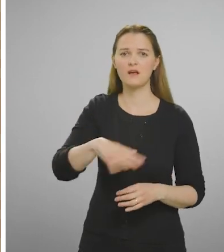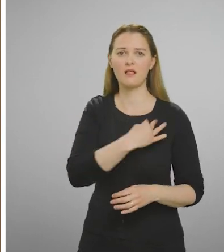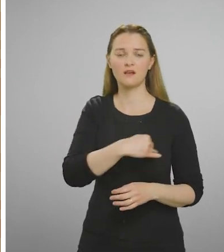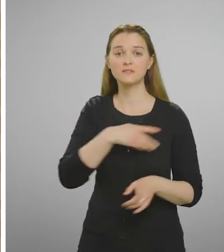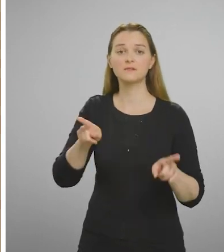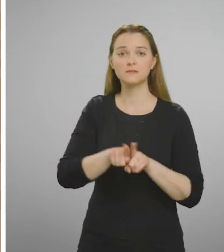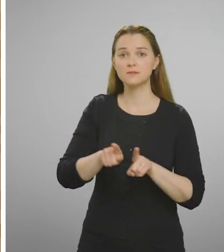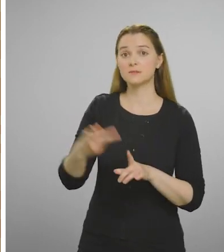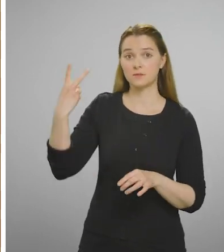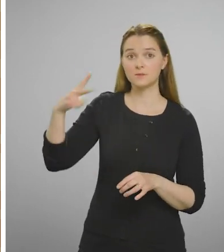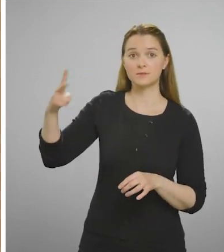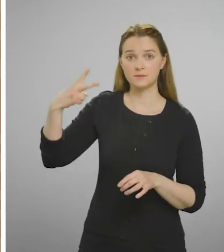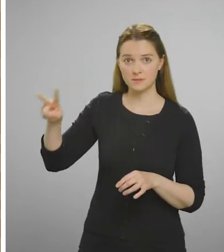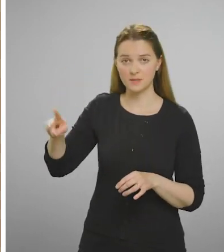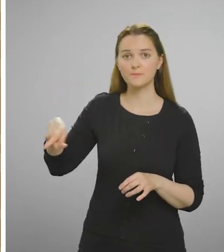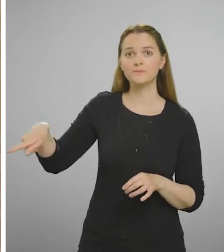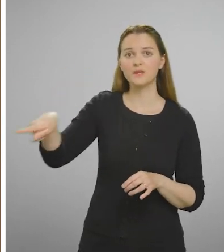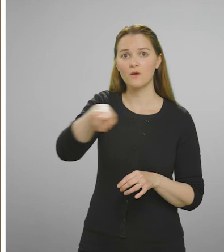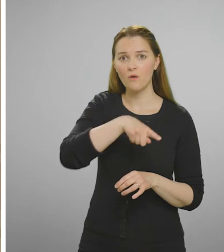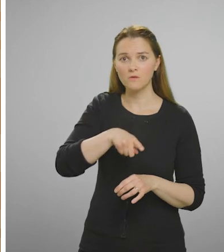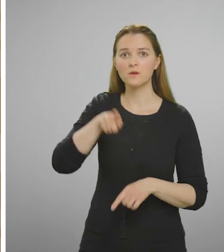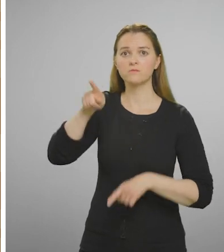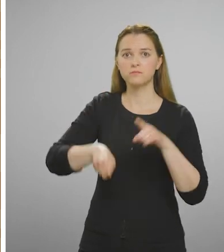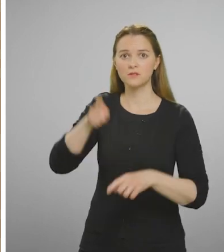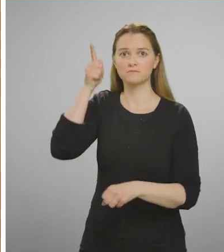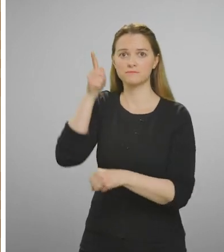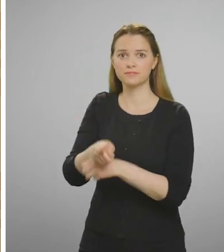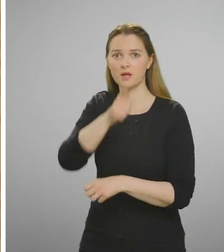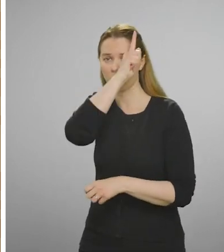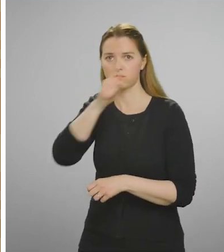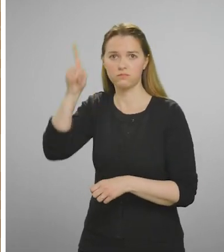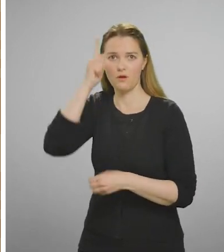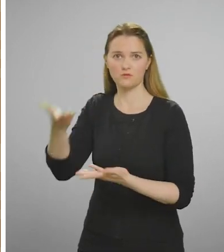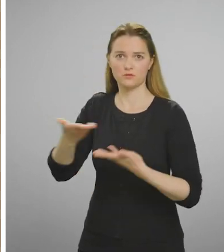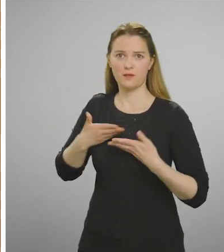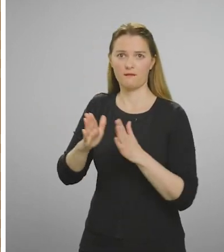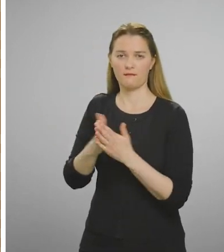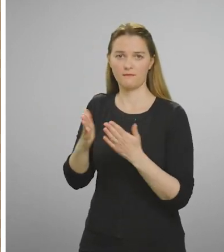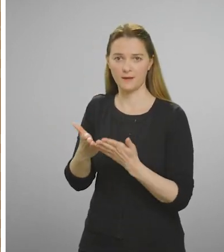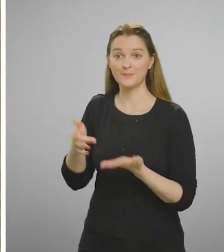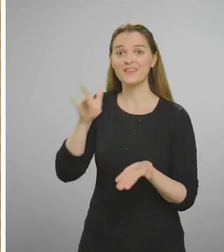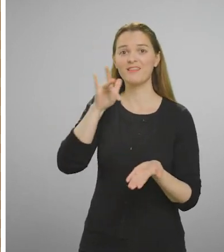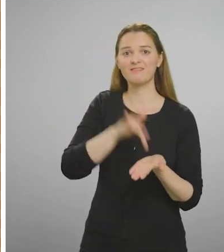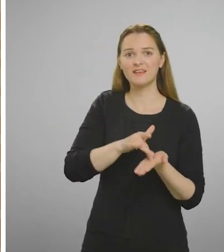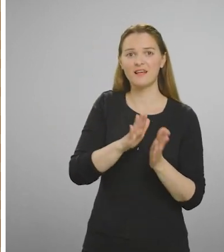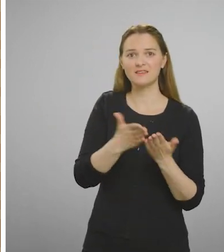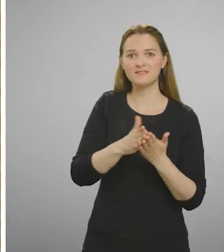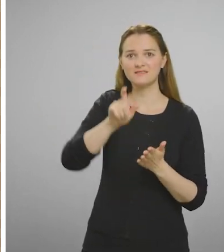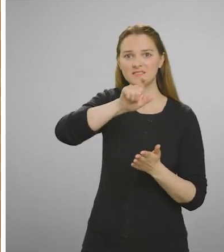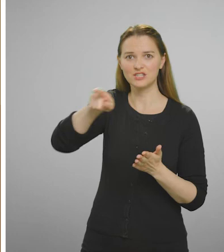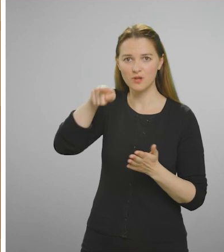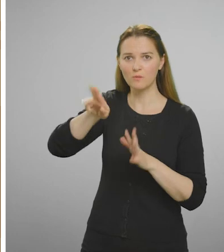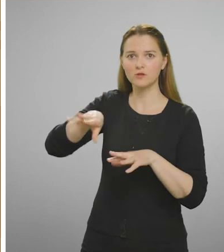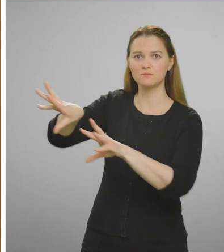svih krajeva države, pa i izvan njezinih granica, te koriste uslugu slanja knjiga poštom. Usluga digitalna